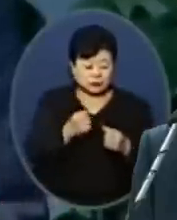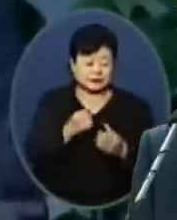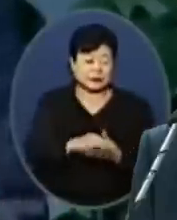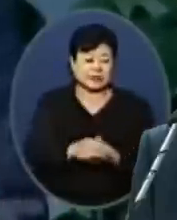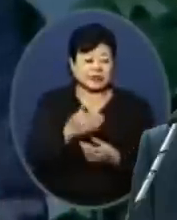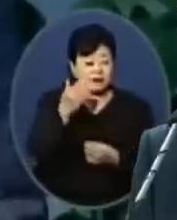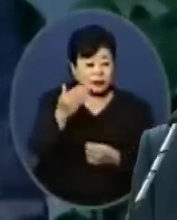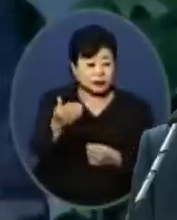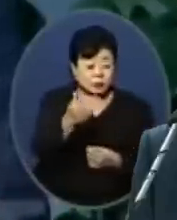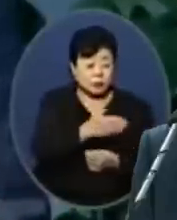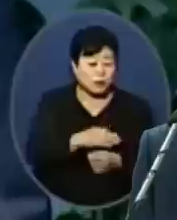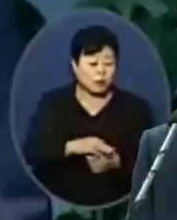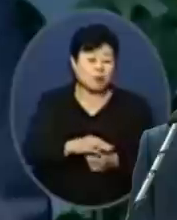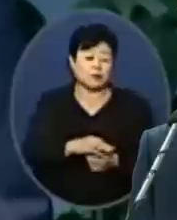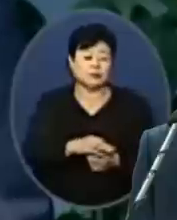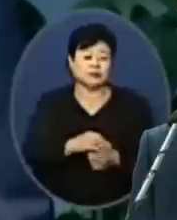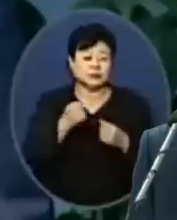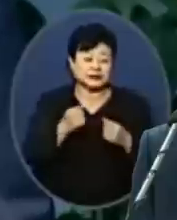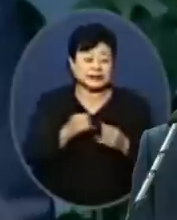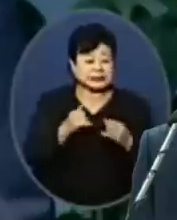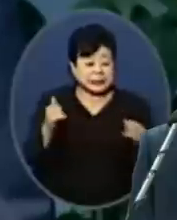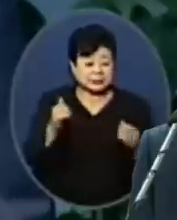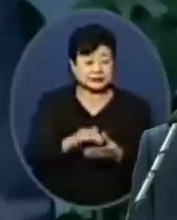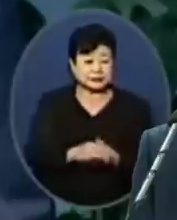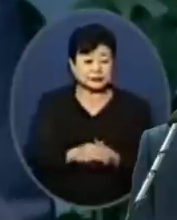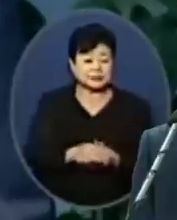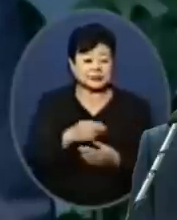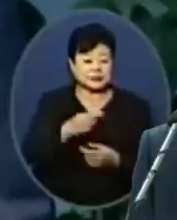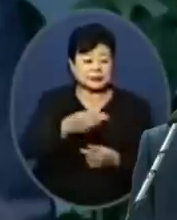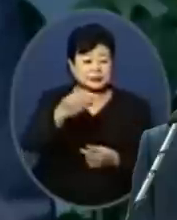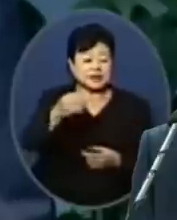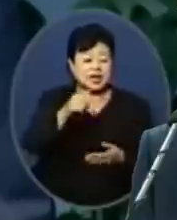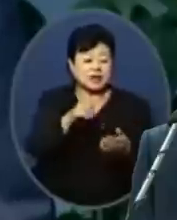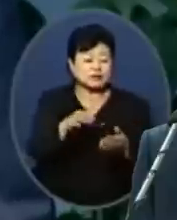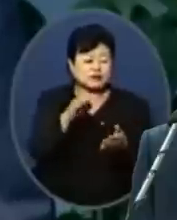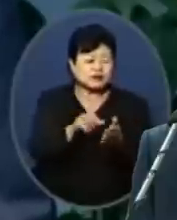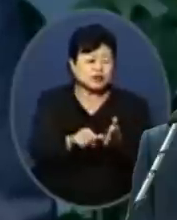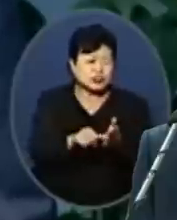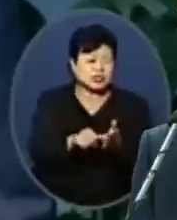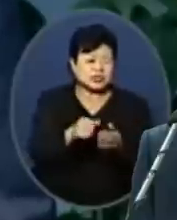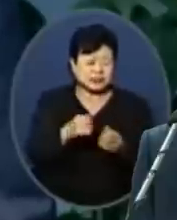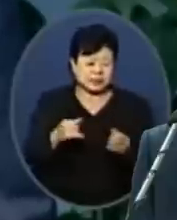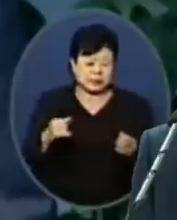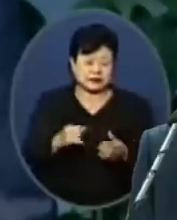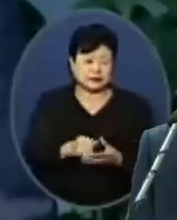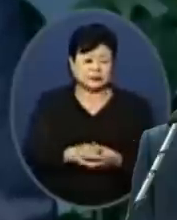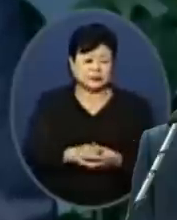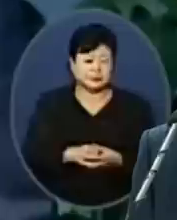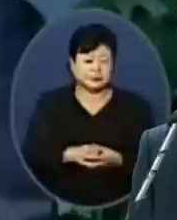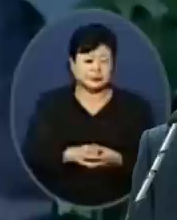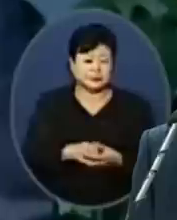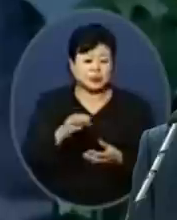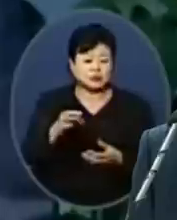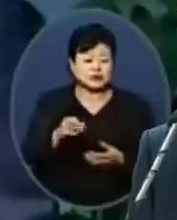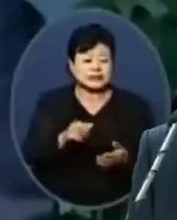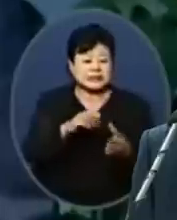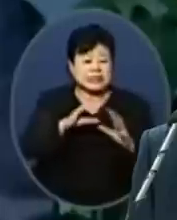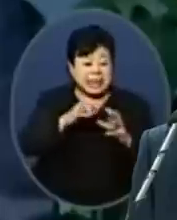삽니다. 여러분 육체적으로 사는 사람은 3차원의 물질 세계에 사는 사람으로 물질적인